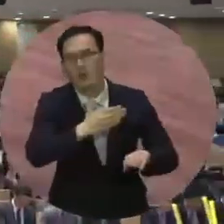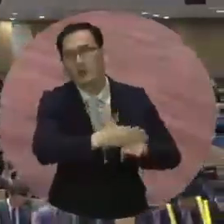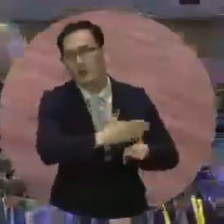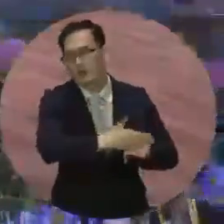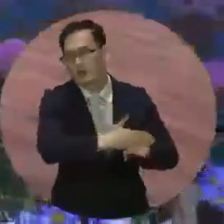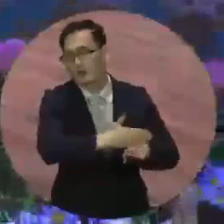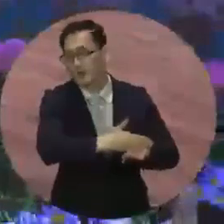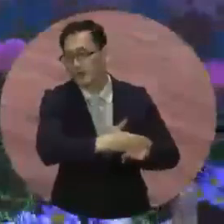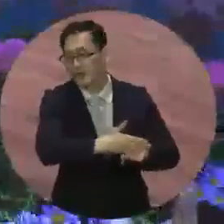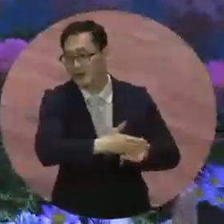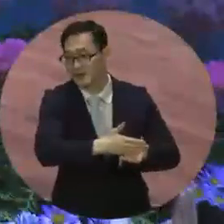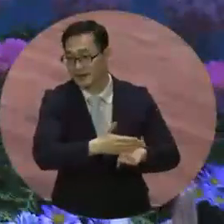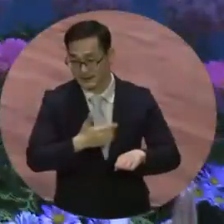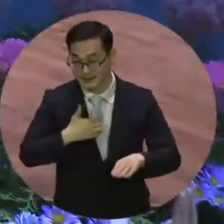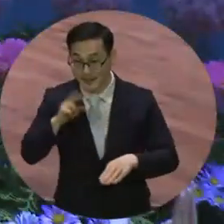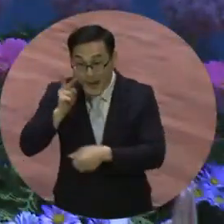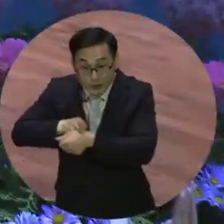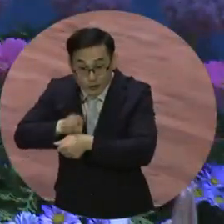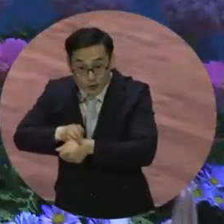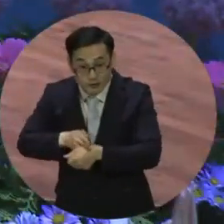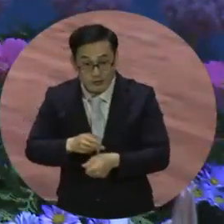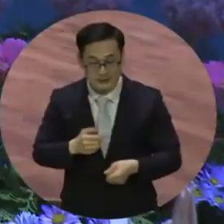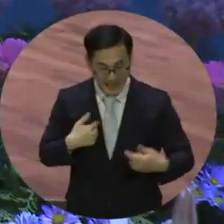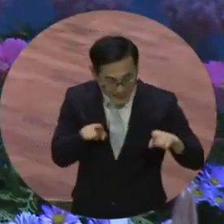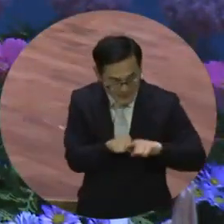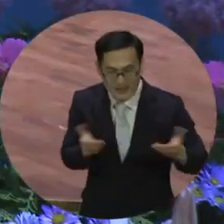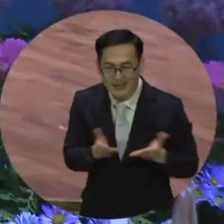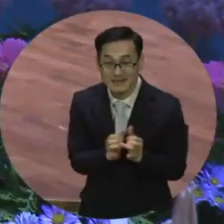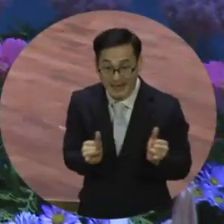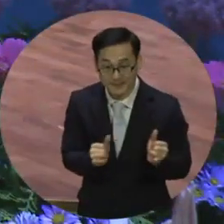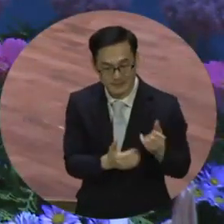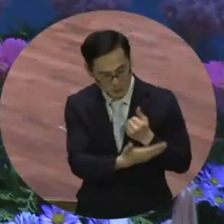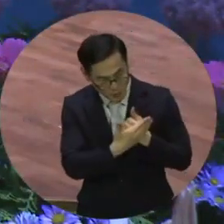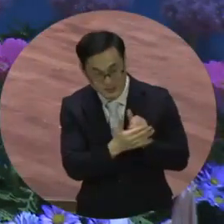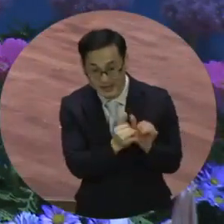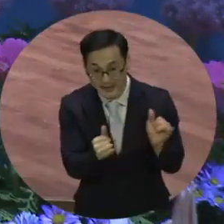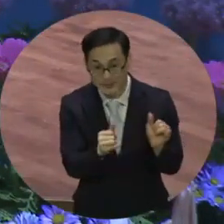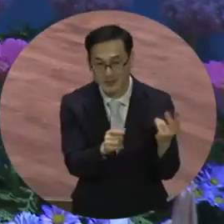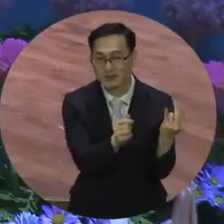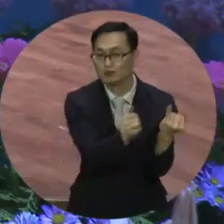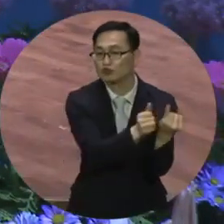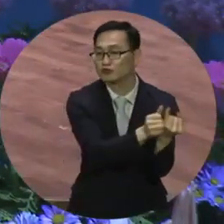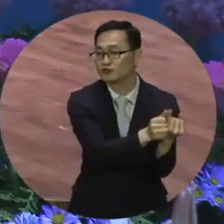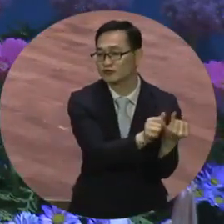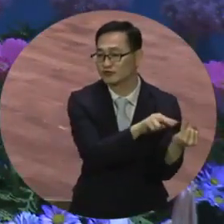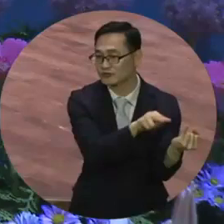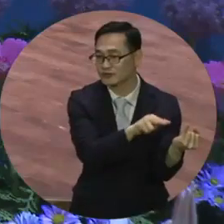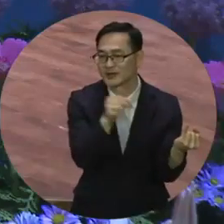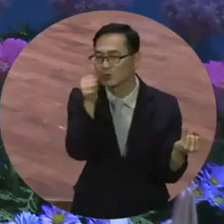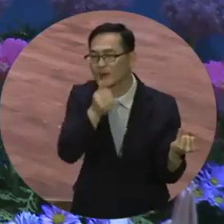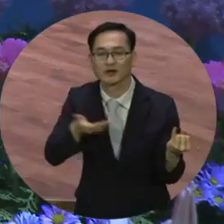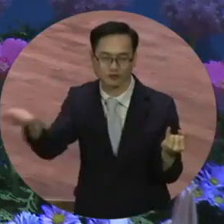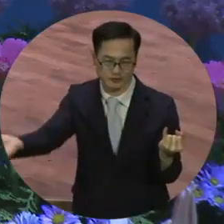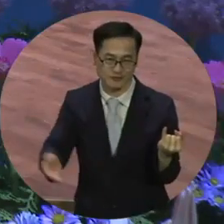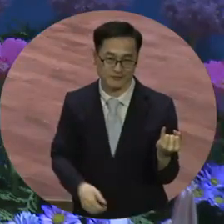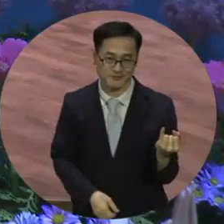바울은 동역자의 모델로 브리스가 부부를 그렇게 여기 언급하고